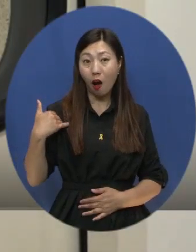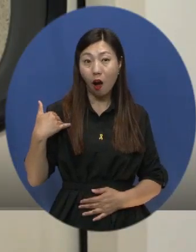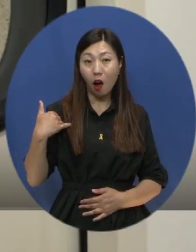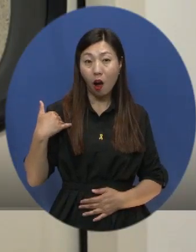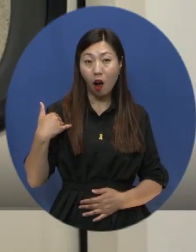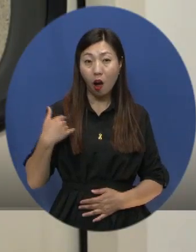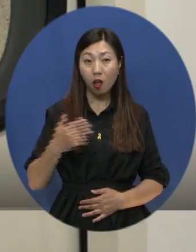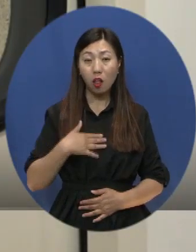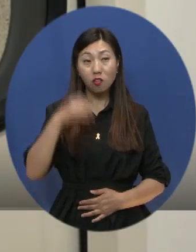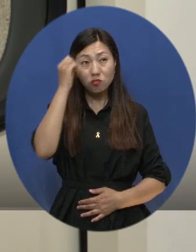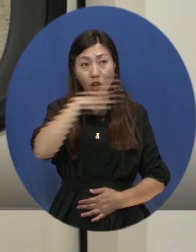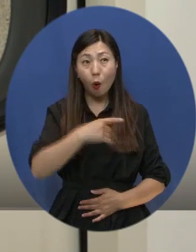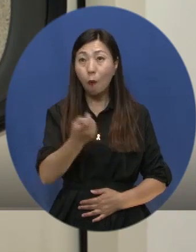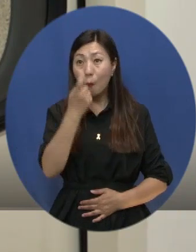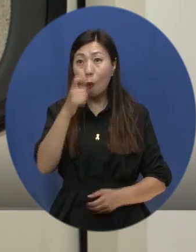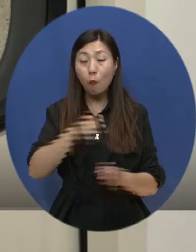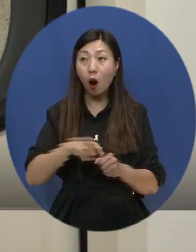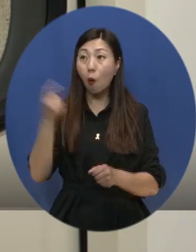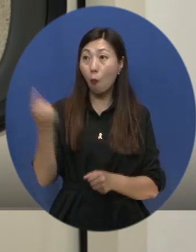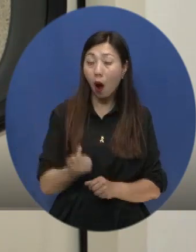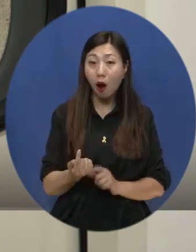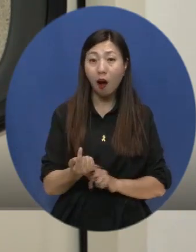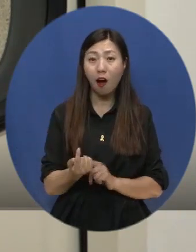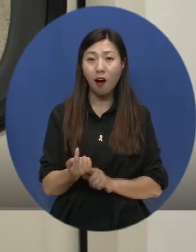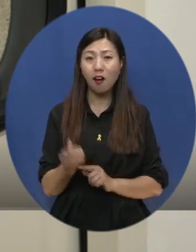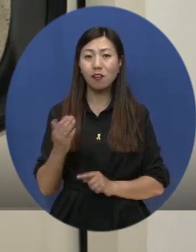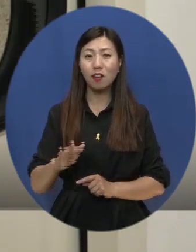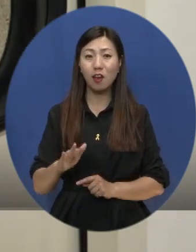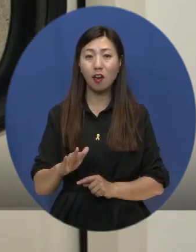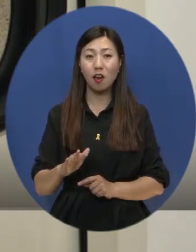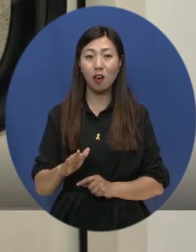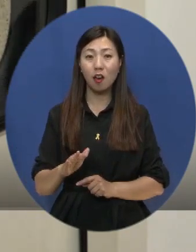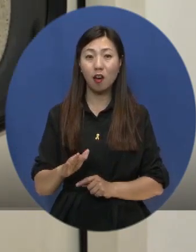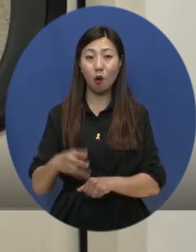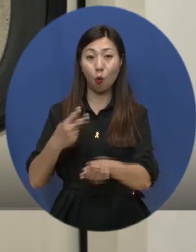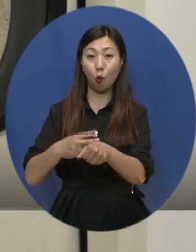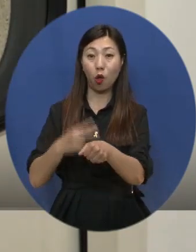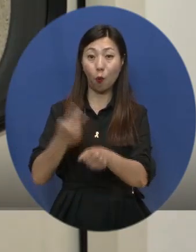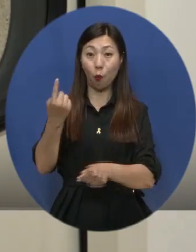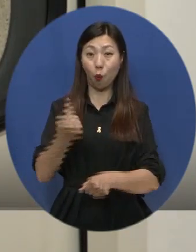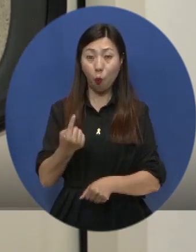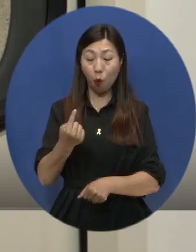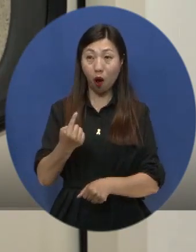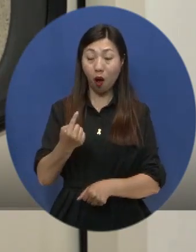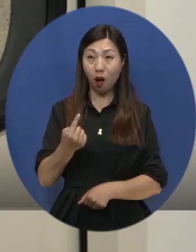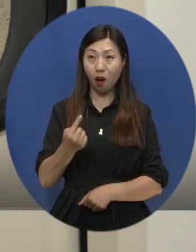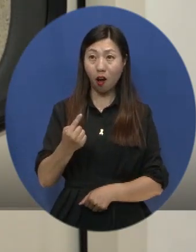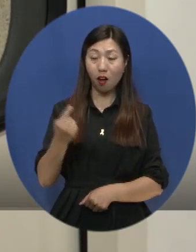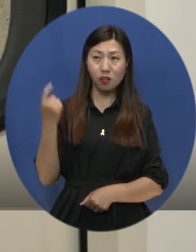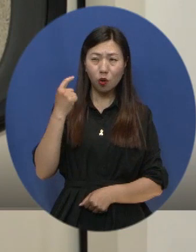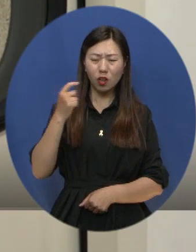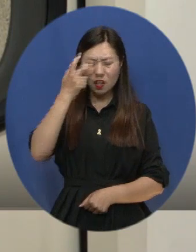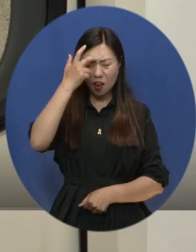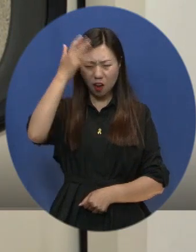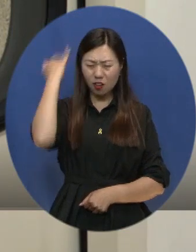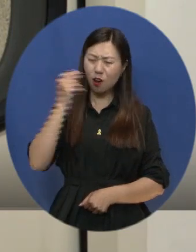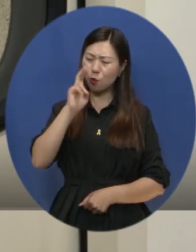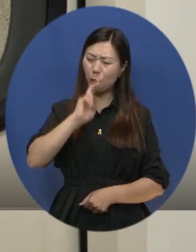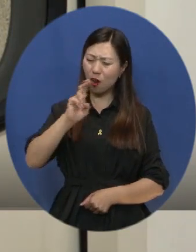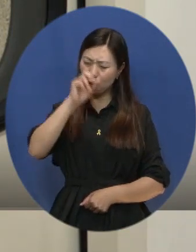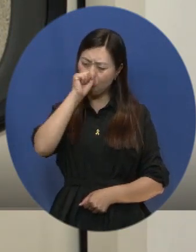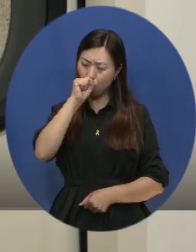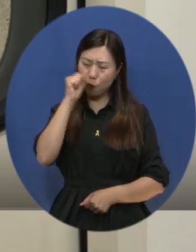줄 모르고 그냥 레슨 받으러 온 거였는데 오신다고 말씀을 들어서 전 되게 옛날 노래 많이 들어서